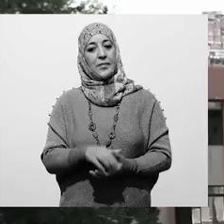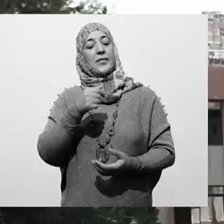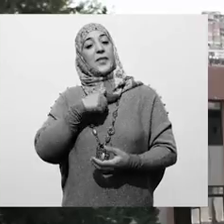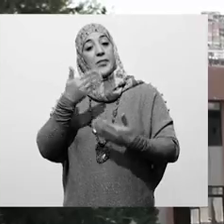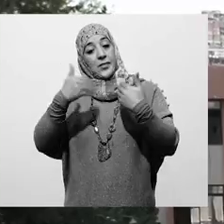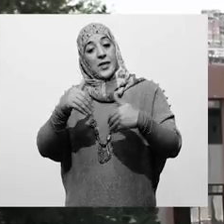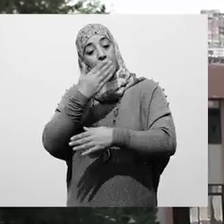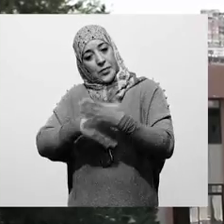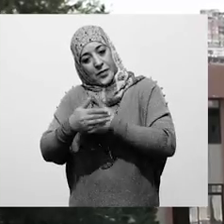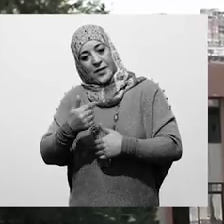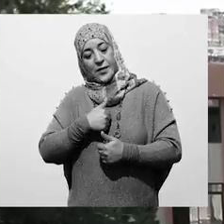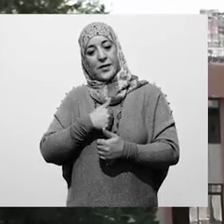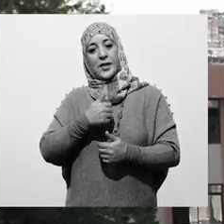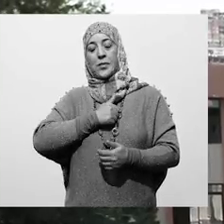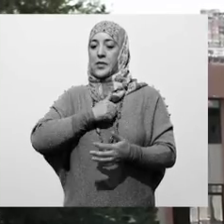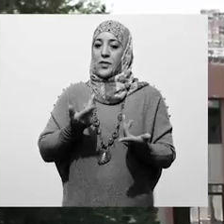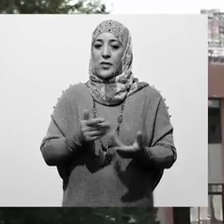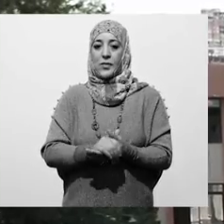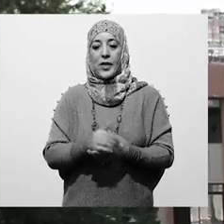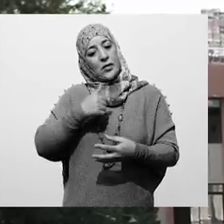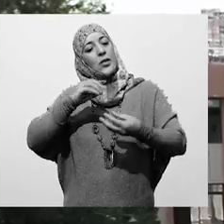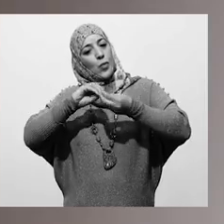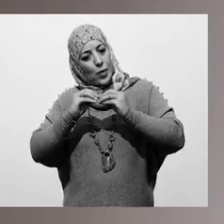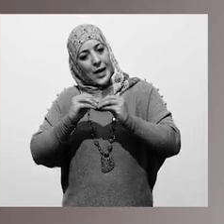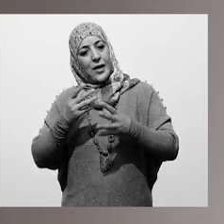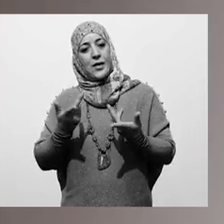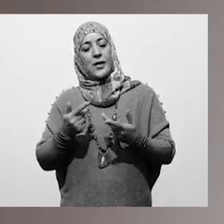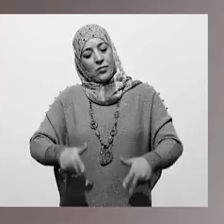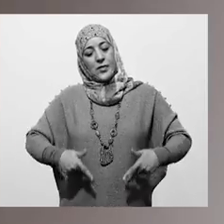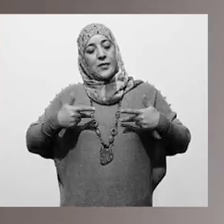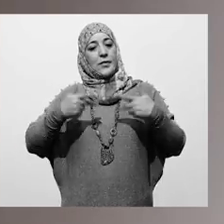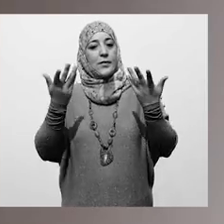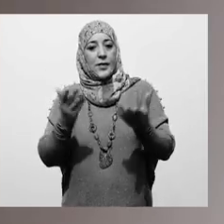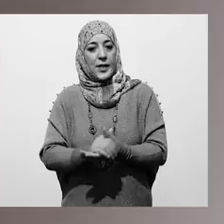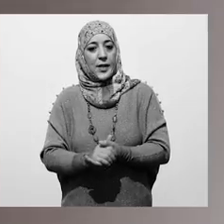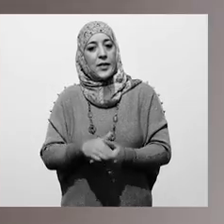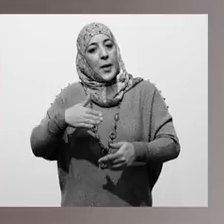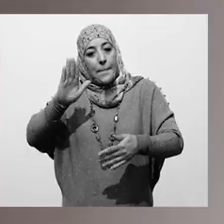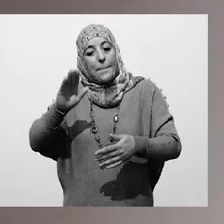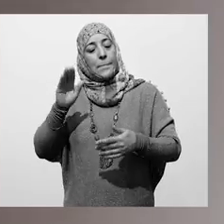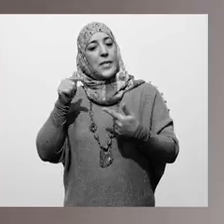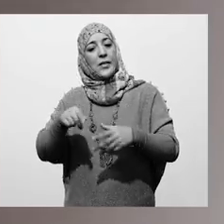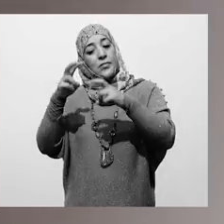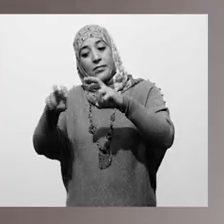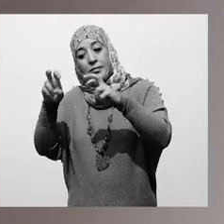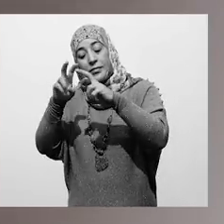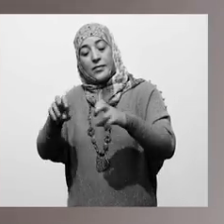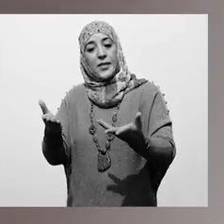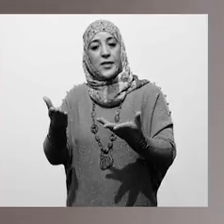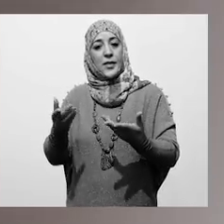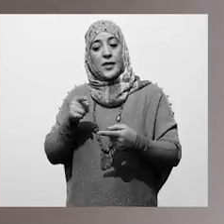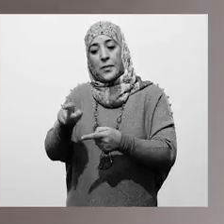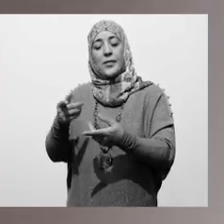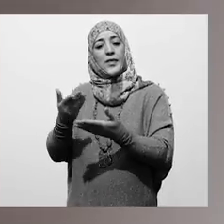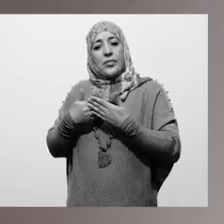J'ai un handicap physique, moi, personnellement. J'ai des problèmes à rencontrer dans la vie. Mais cette enquête